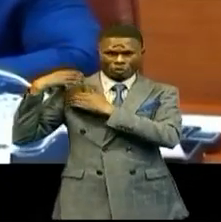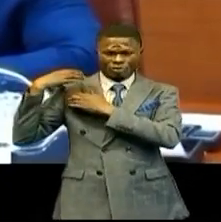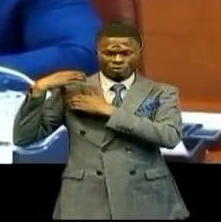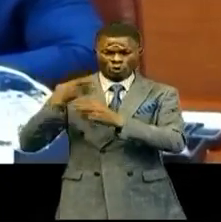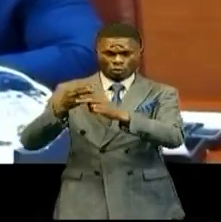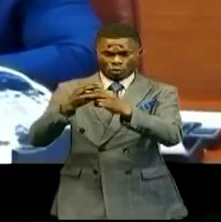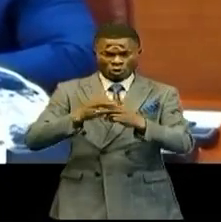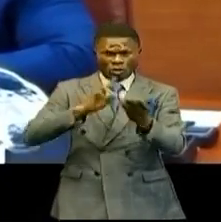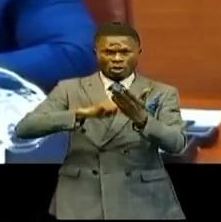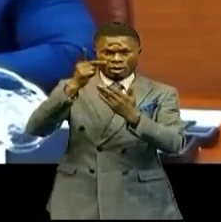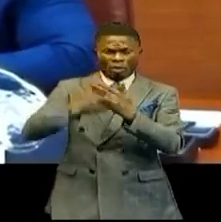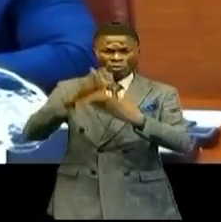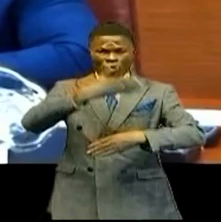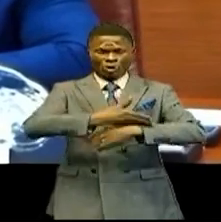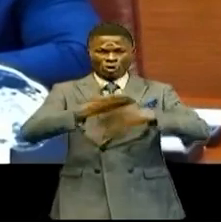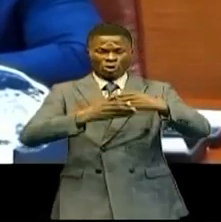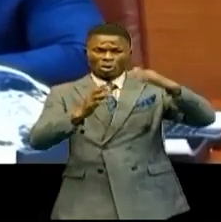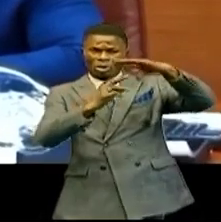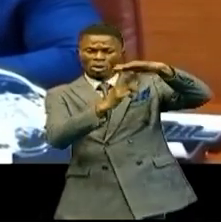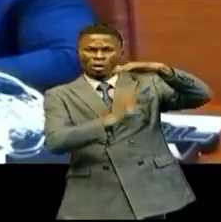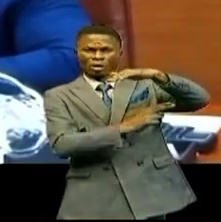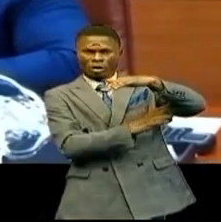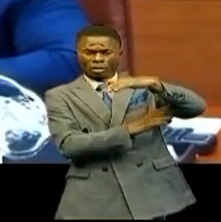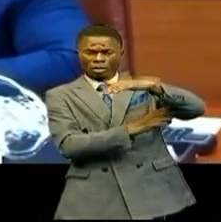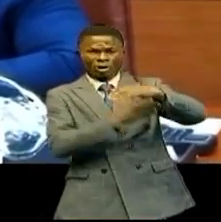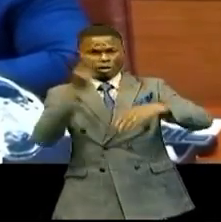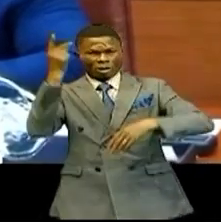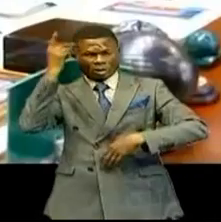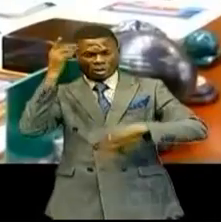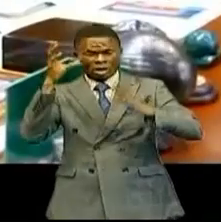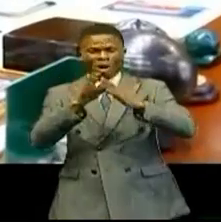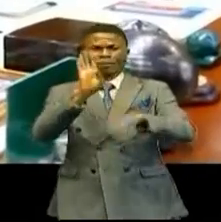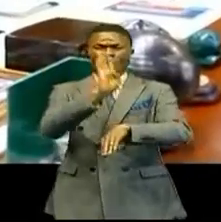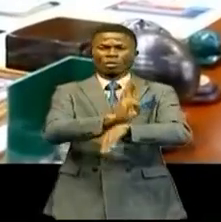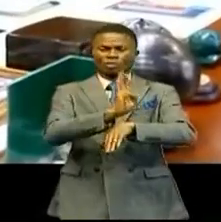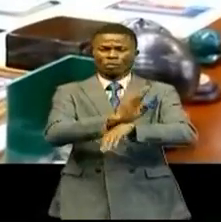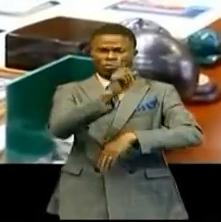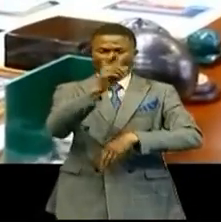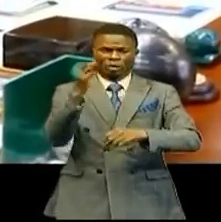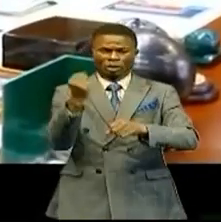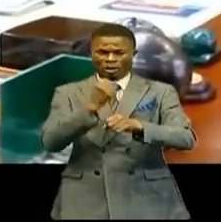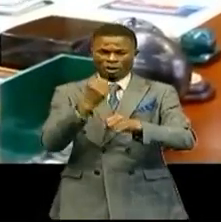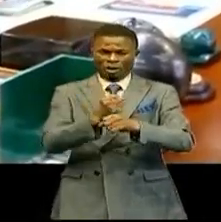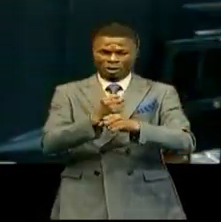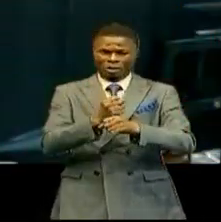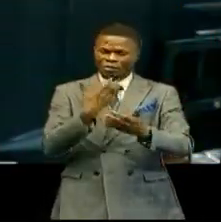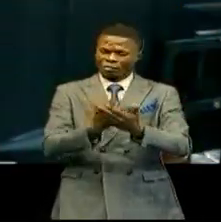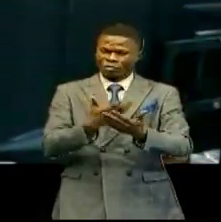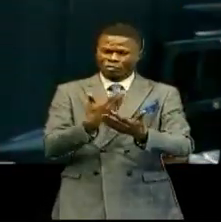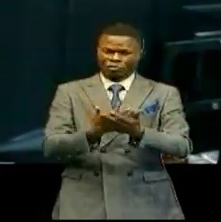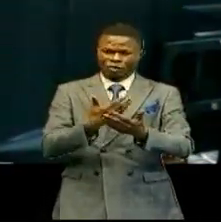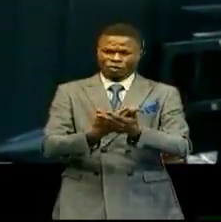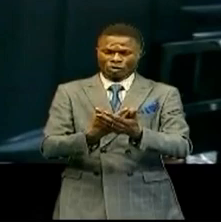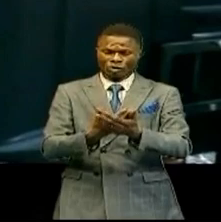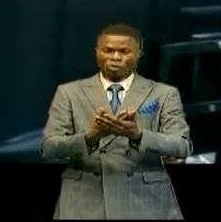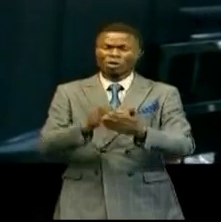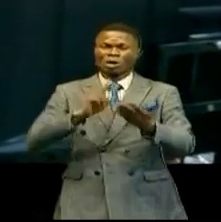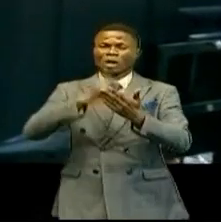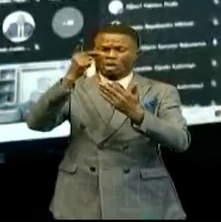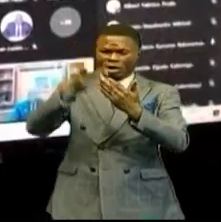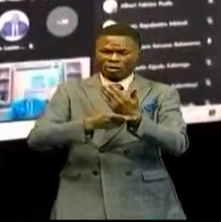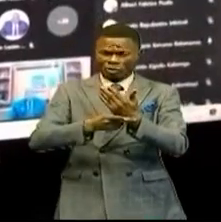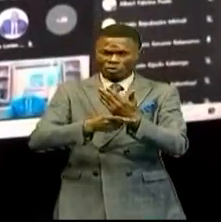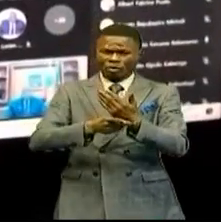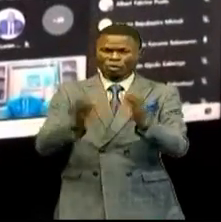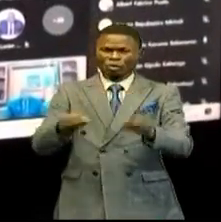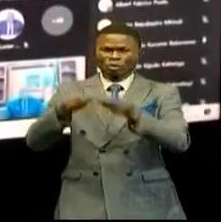du projet de construction de pont route rail entre Kinshasa et Brazzaville, de travailler en toute rapidité pour que ces projets puissent être